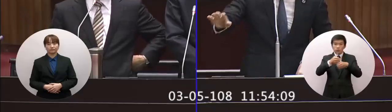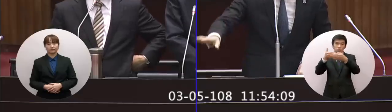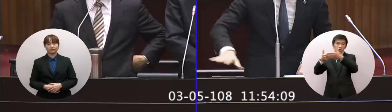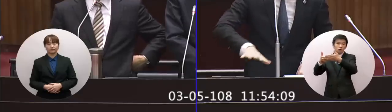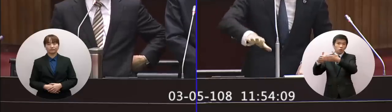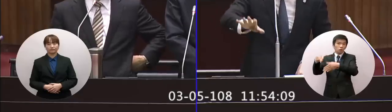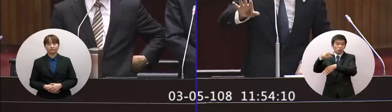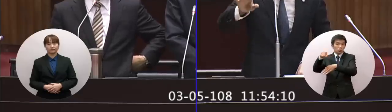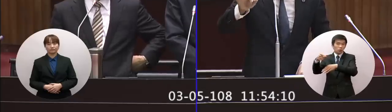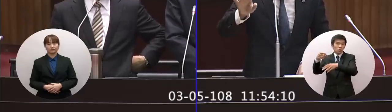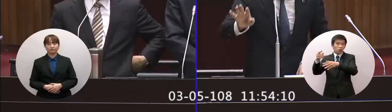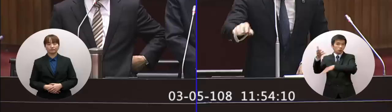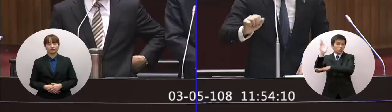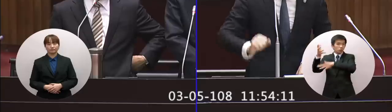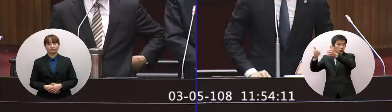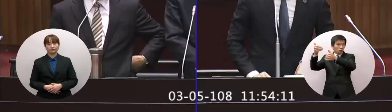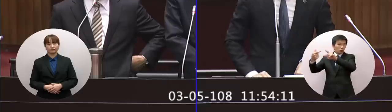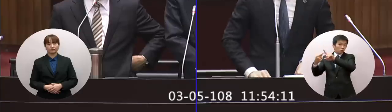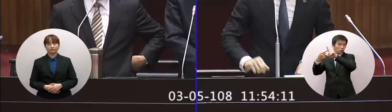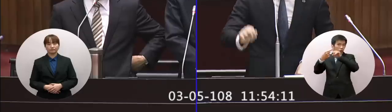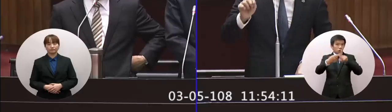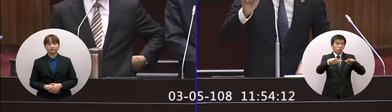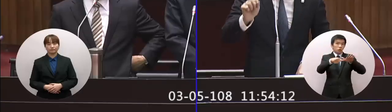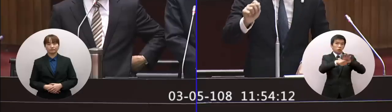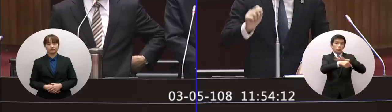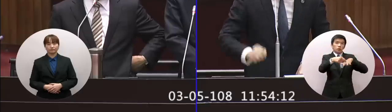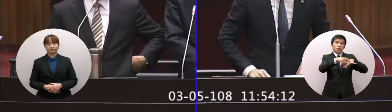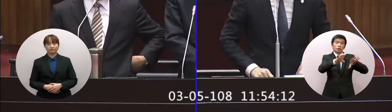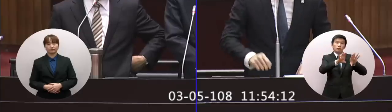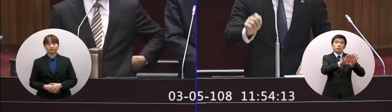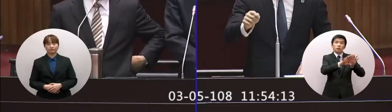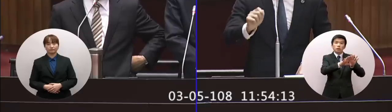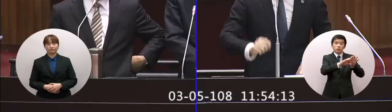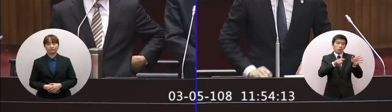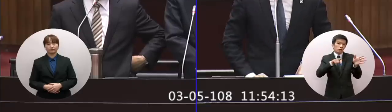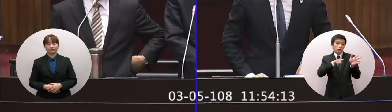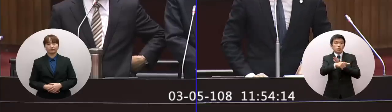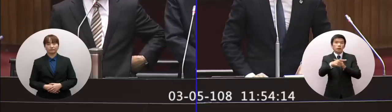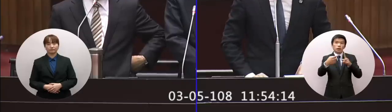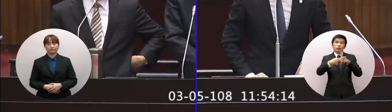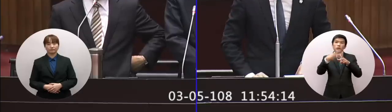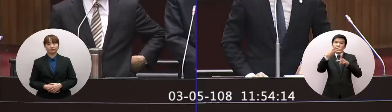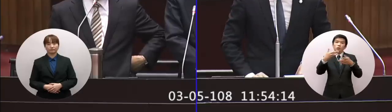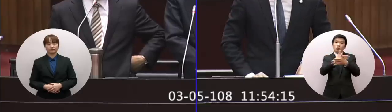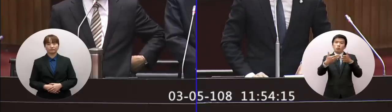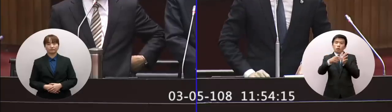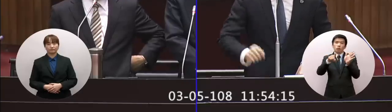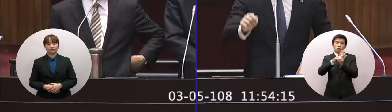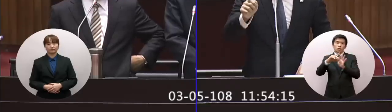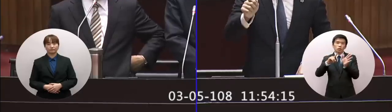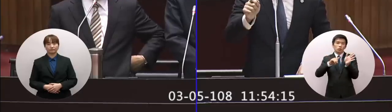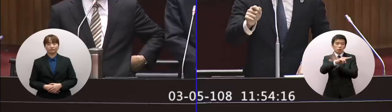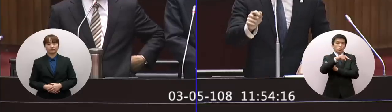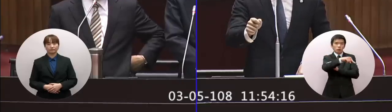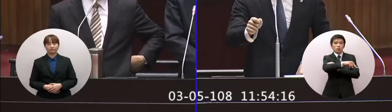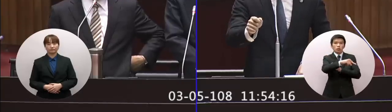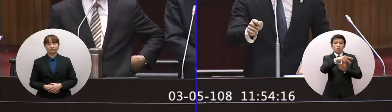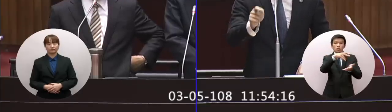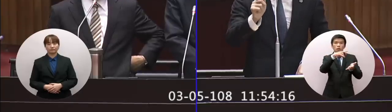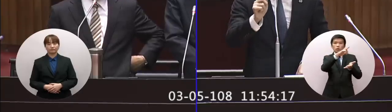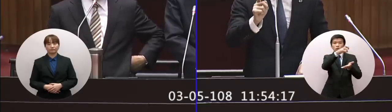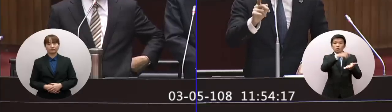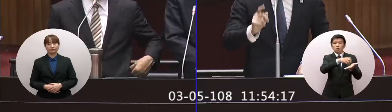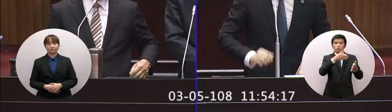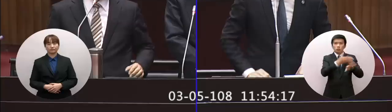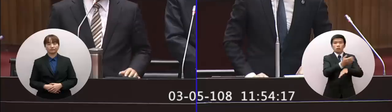下的这个官员入去金门的时阵，会当直接办小三通落地签呐。啊，这是要试办，